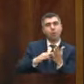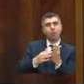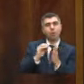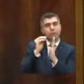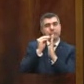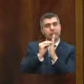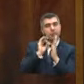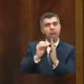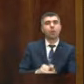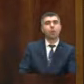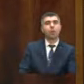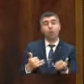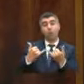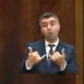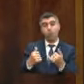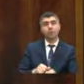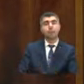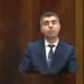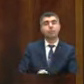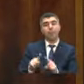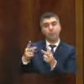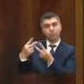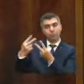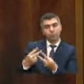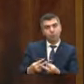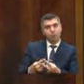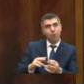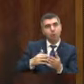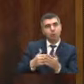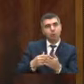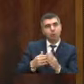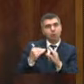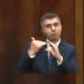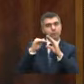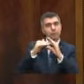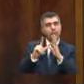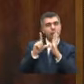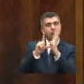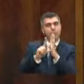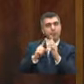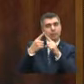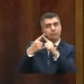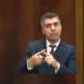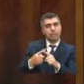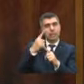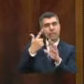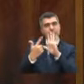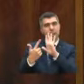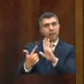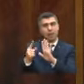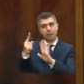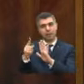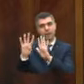وتعهداته. واليوم يأتي حضوركم بموازاة مع إحالة مشروع القانون المالي رقم